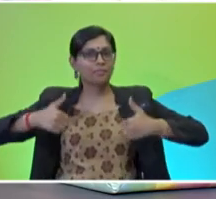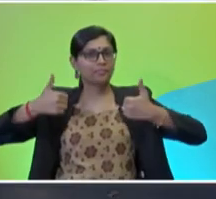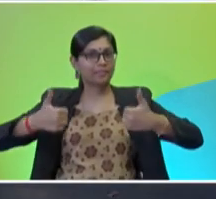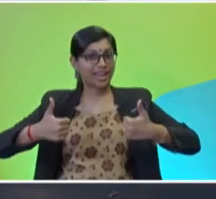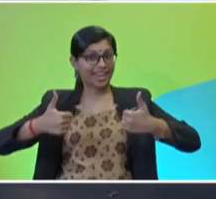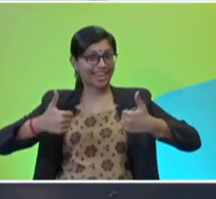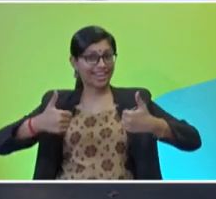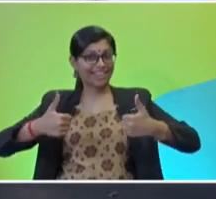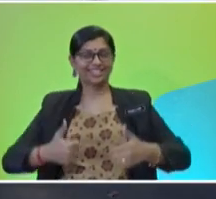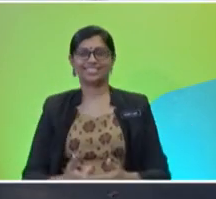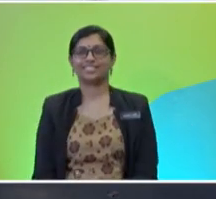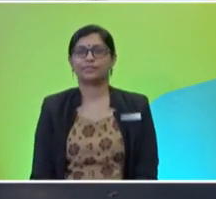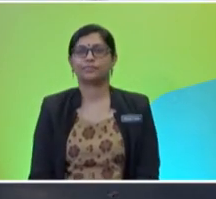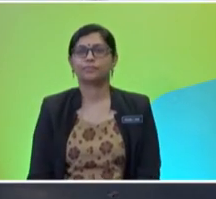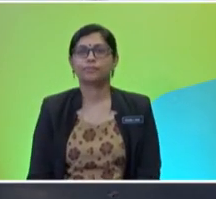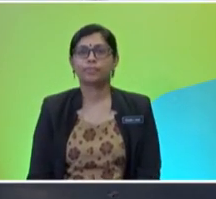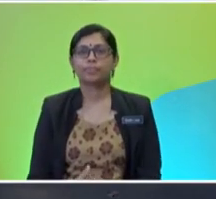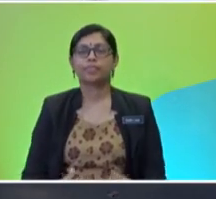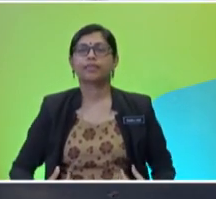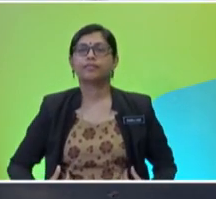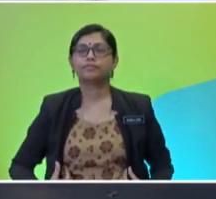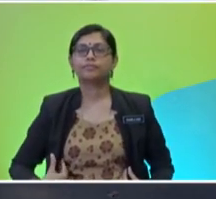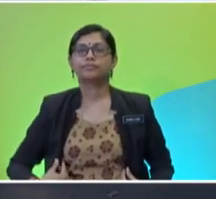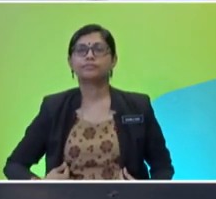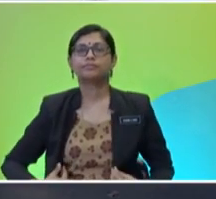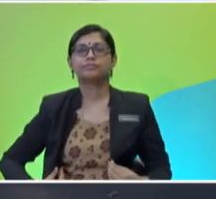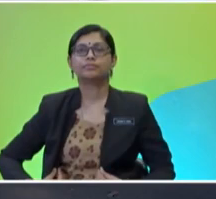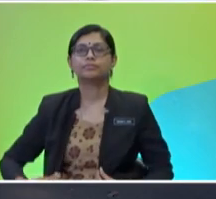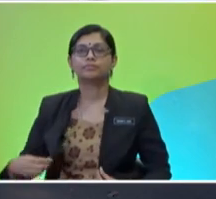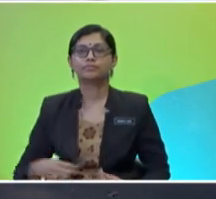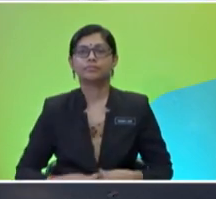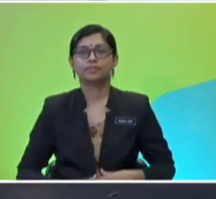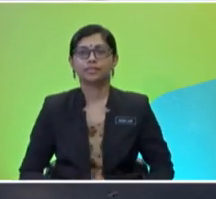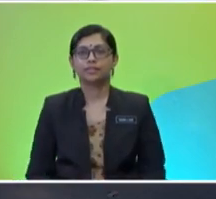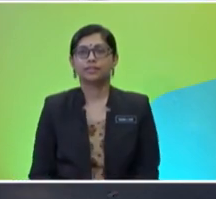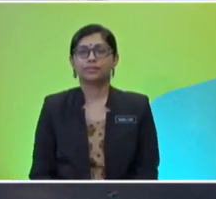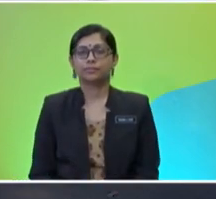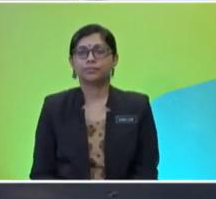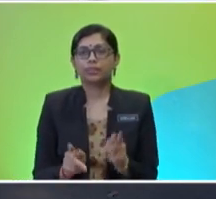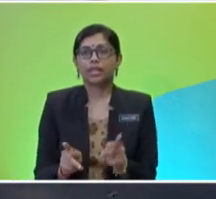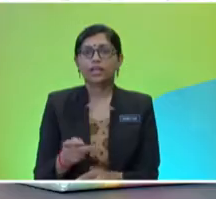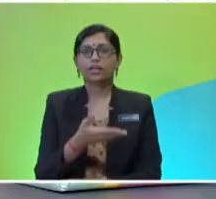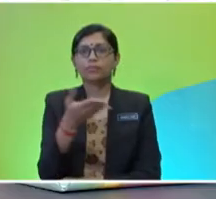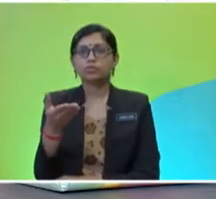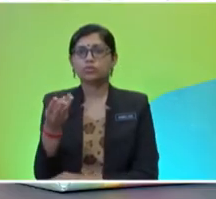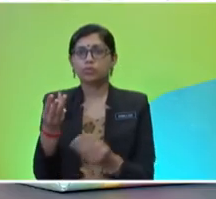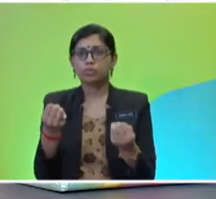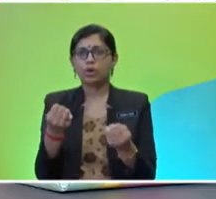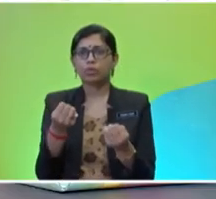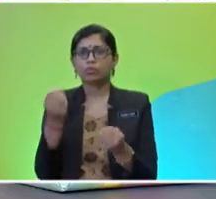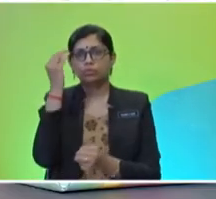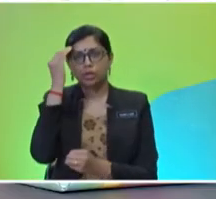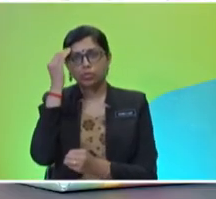terbaik. Terima kasih cikgu. Kalau guru-guru kat luar sana kan nak buat bahan rujukan maupun murid-murid, dekat mana cikgu? Okey, murid-murid